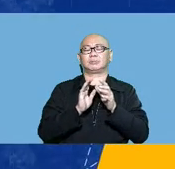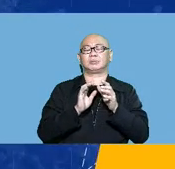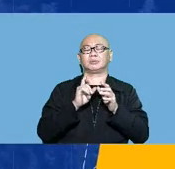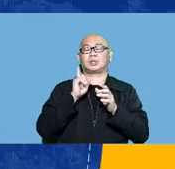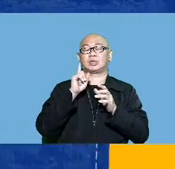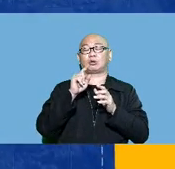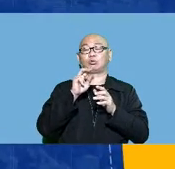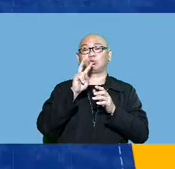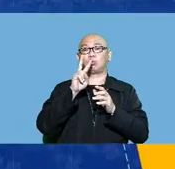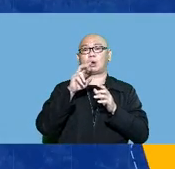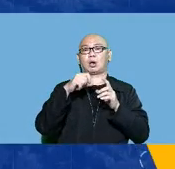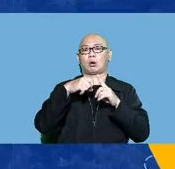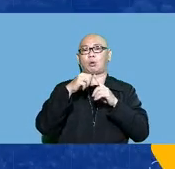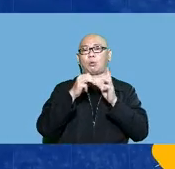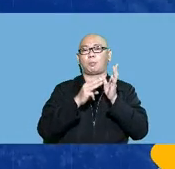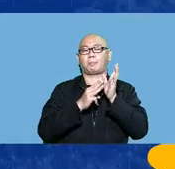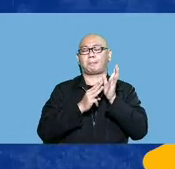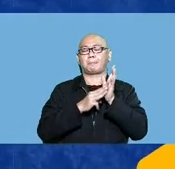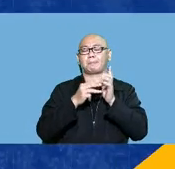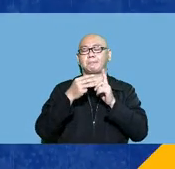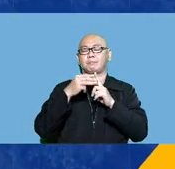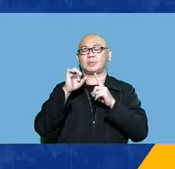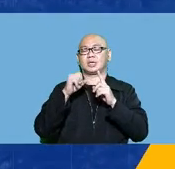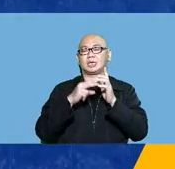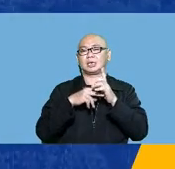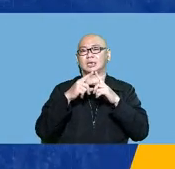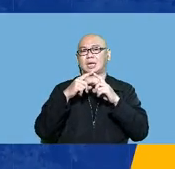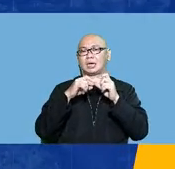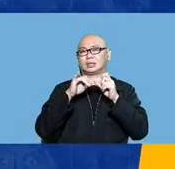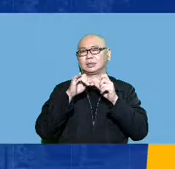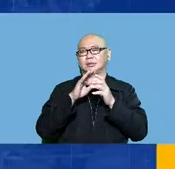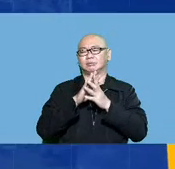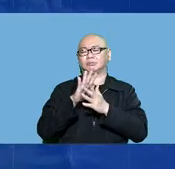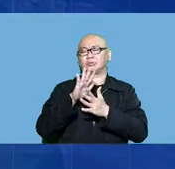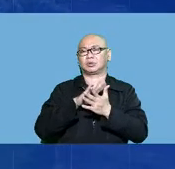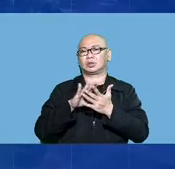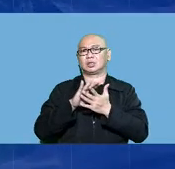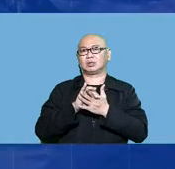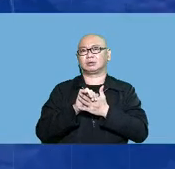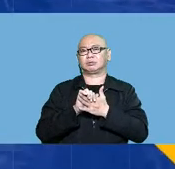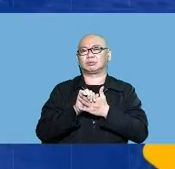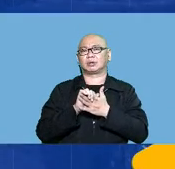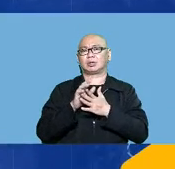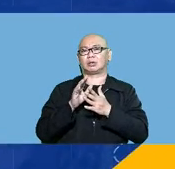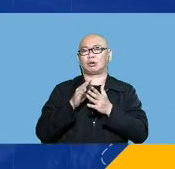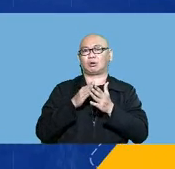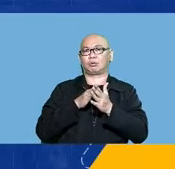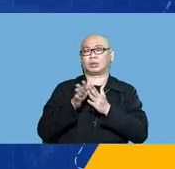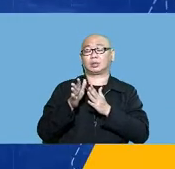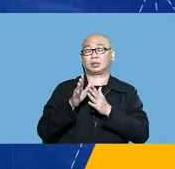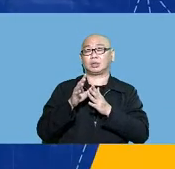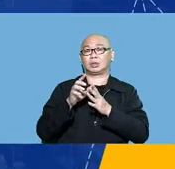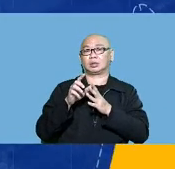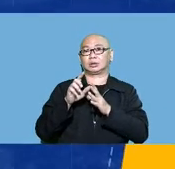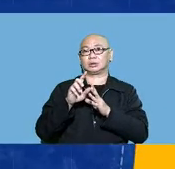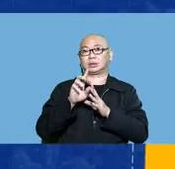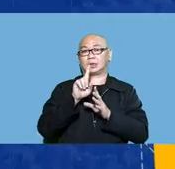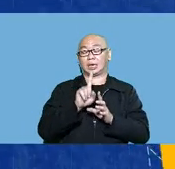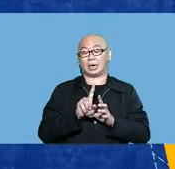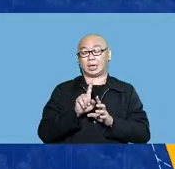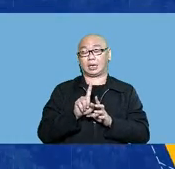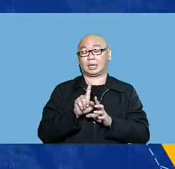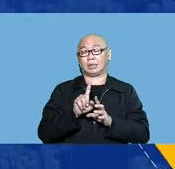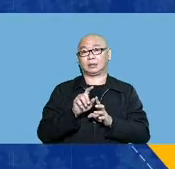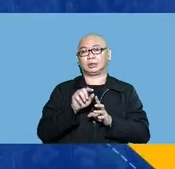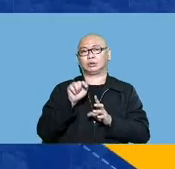dua kombinasi, yakni kombinasi antara deflektor dan offset. Kemudian yang tengah